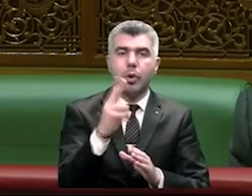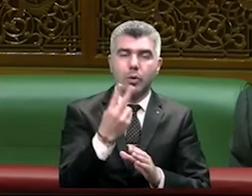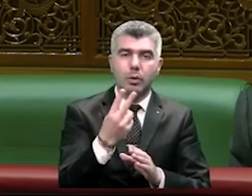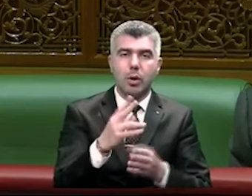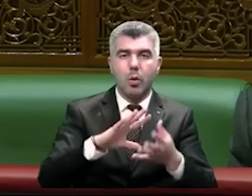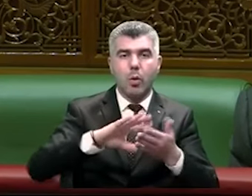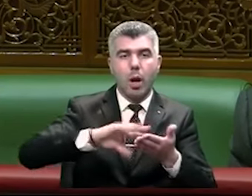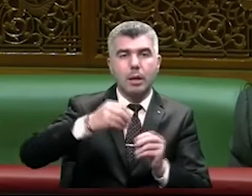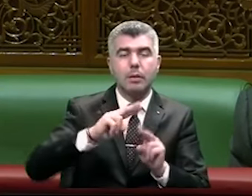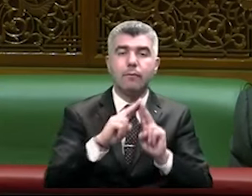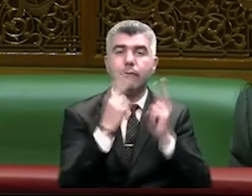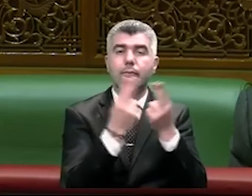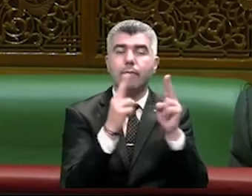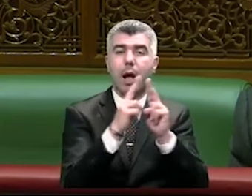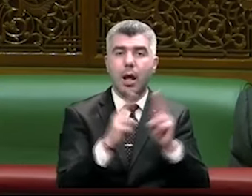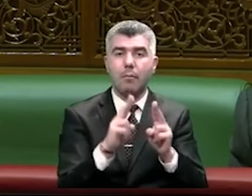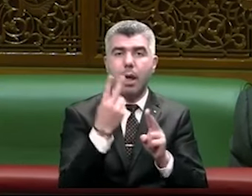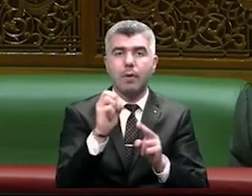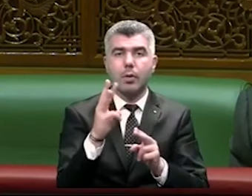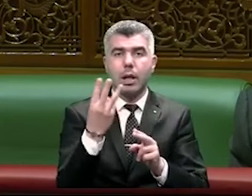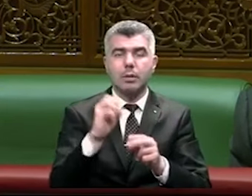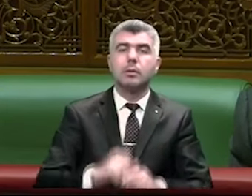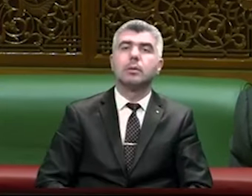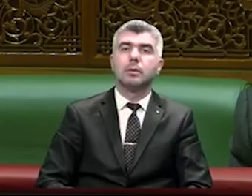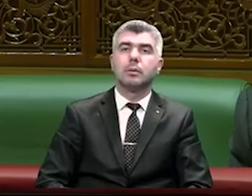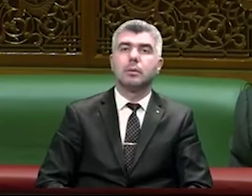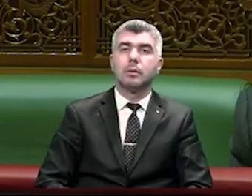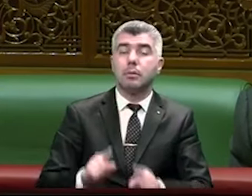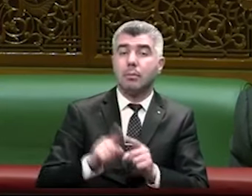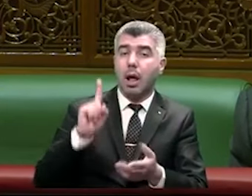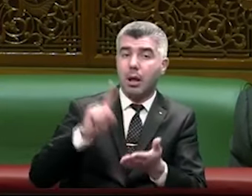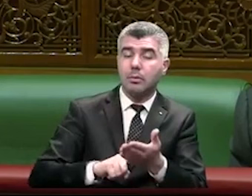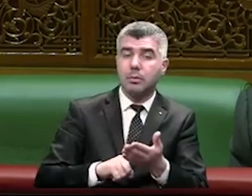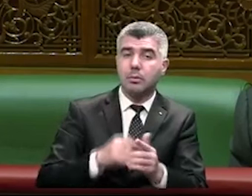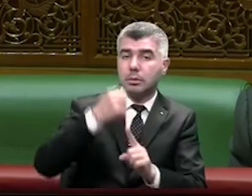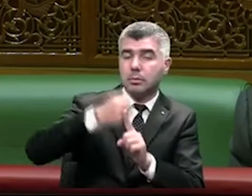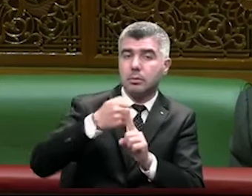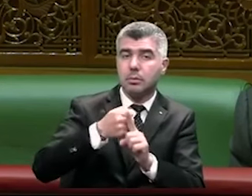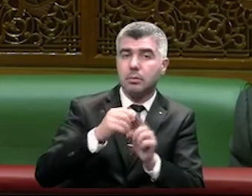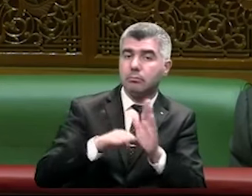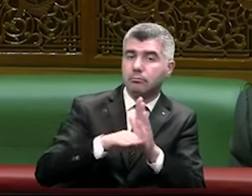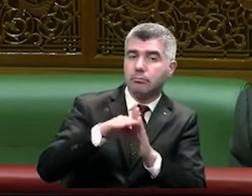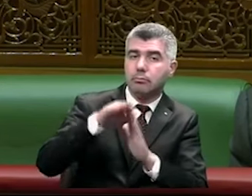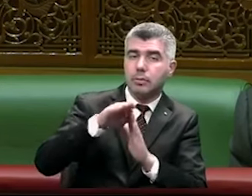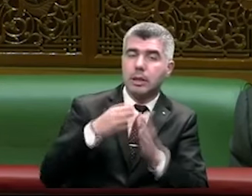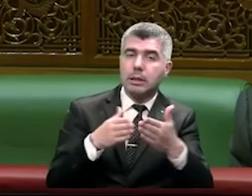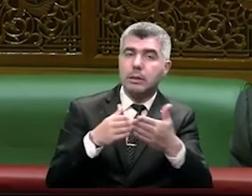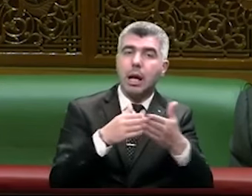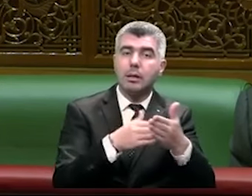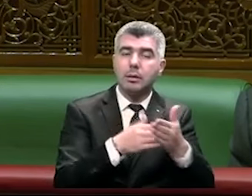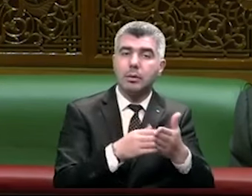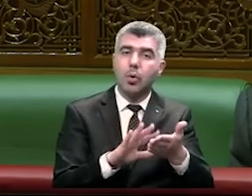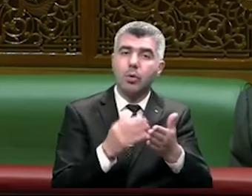2030 وتظاهرات عالميه اخرى ودوليه مما يتل تكتف الجهود لرفع هذه التحديات المرتبطه بتسريع وط